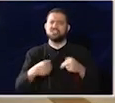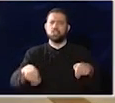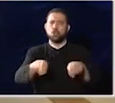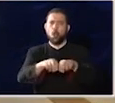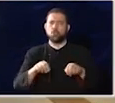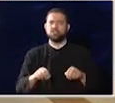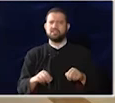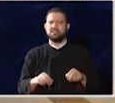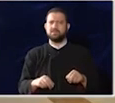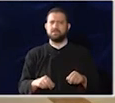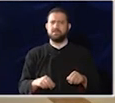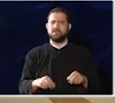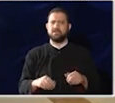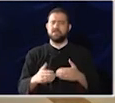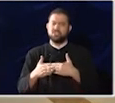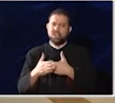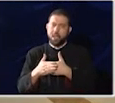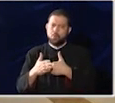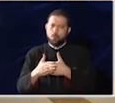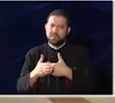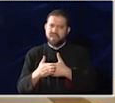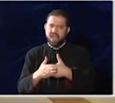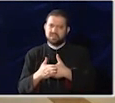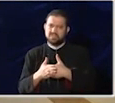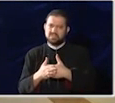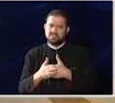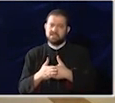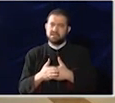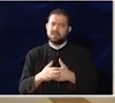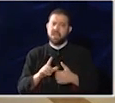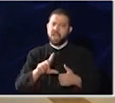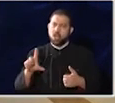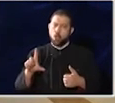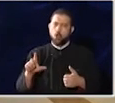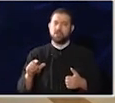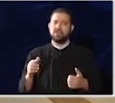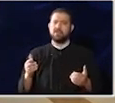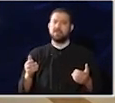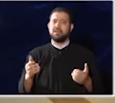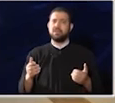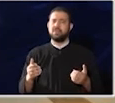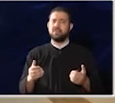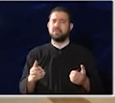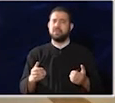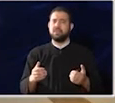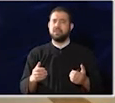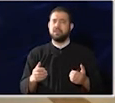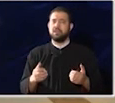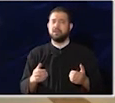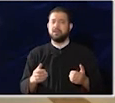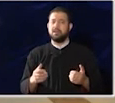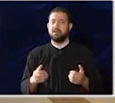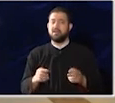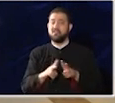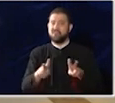pentru semenii noștri, niște semeni, niște aproape ai lor, apropiați ai lor, să spunem,